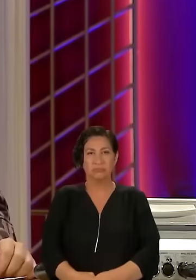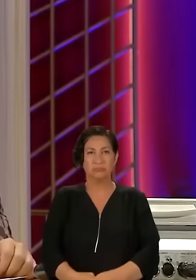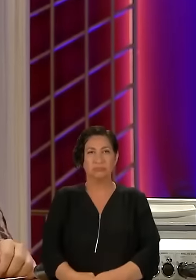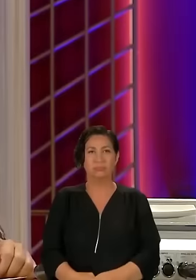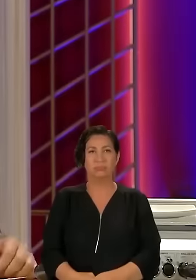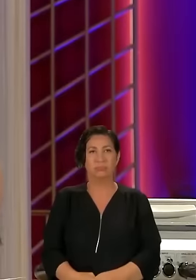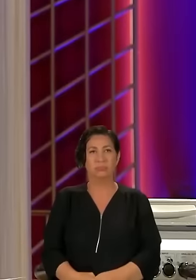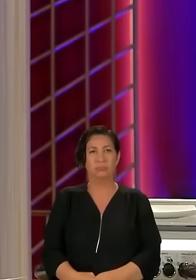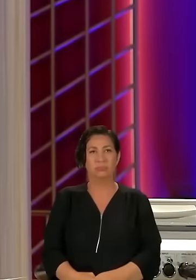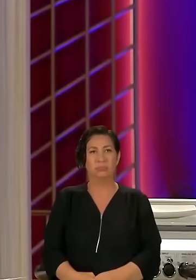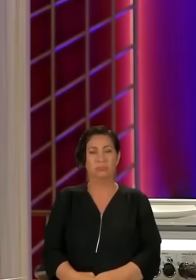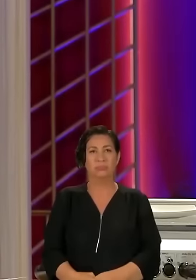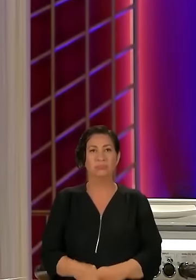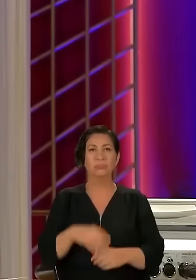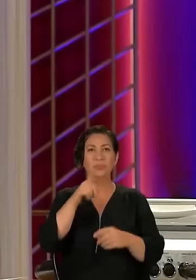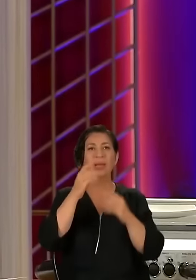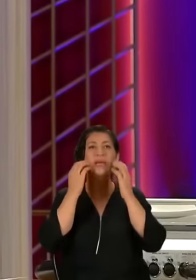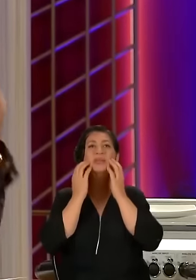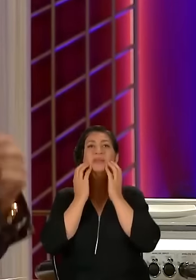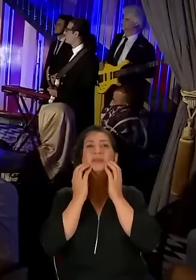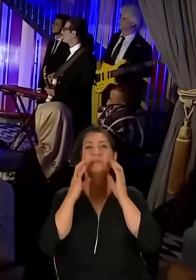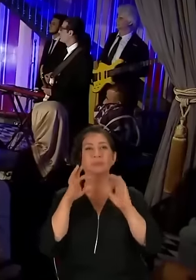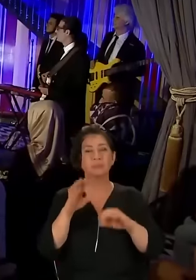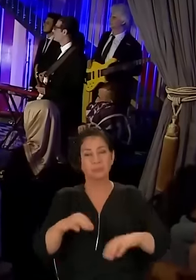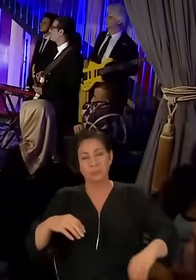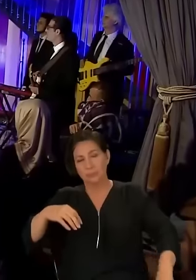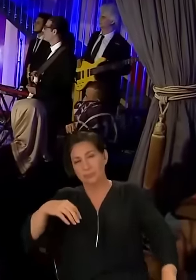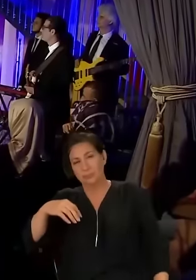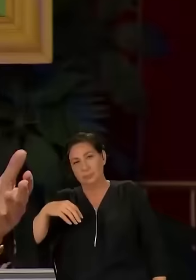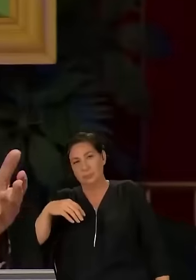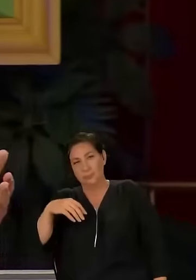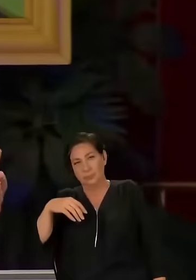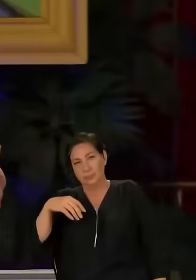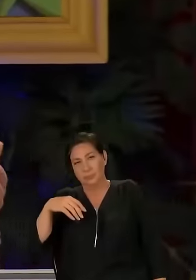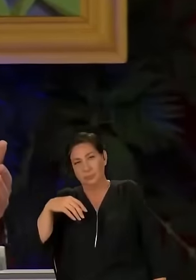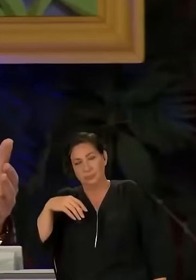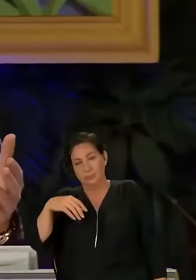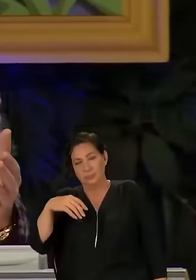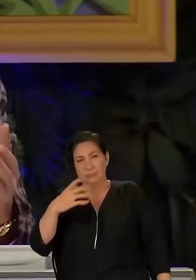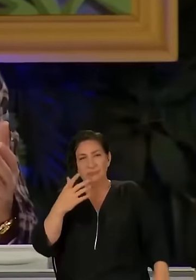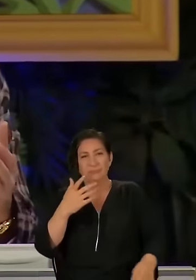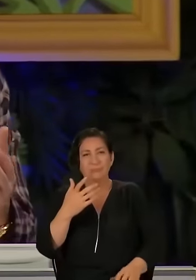Ha? Böyle bunları da aşağı indiriyor. Diyor.